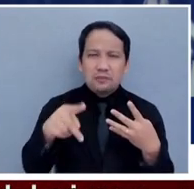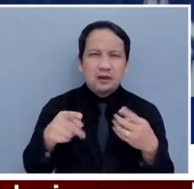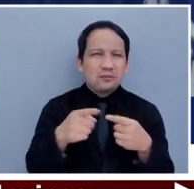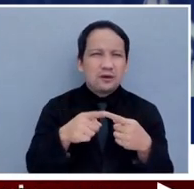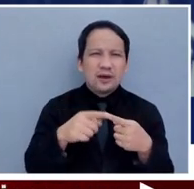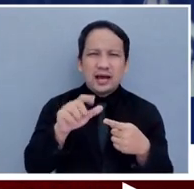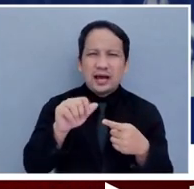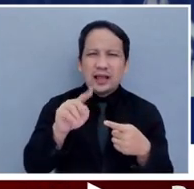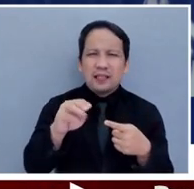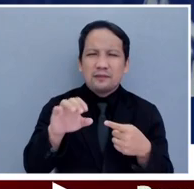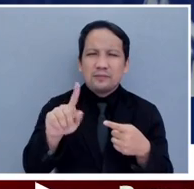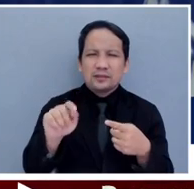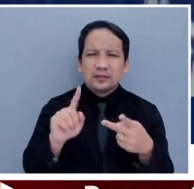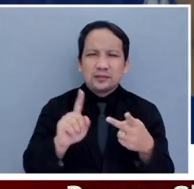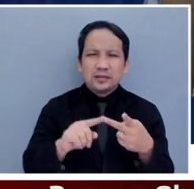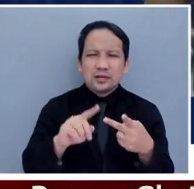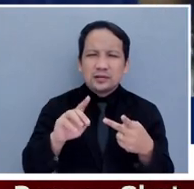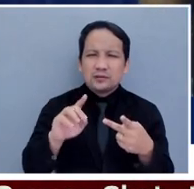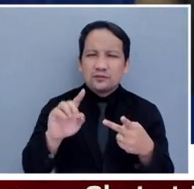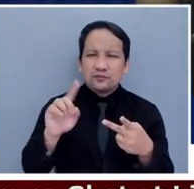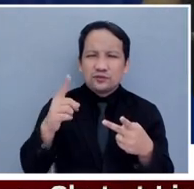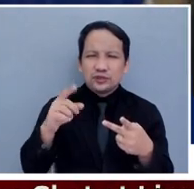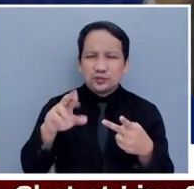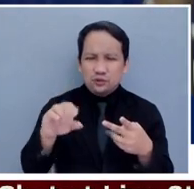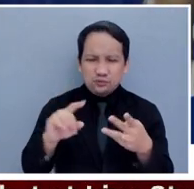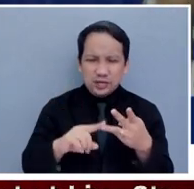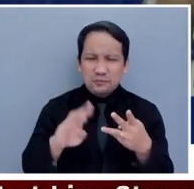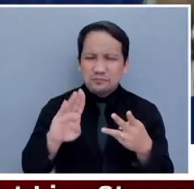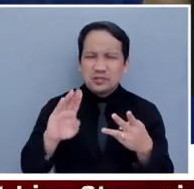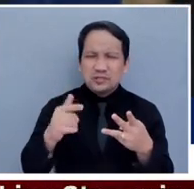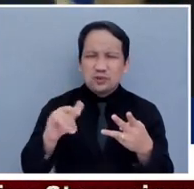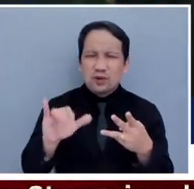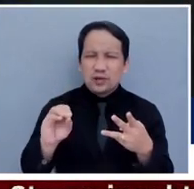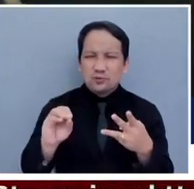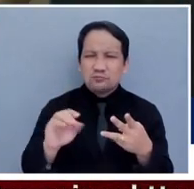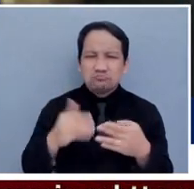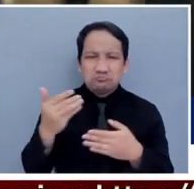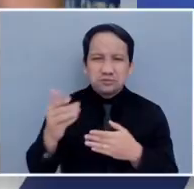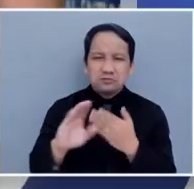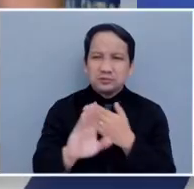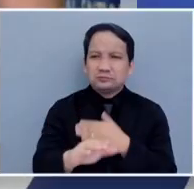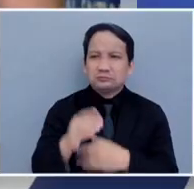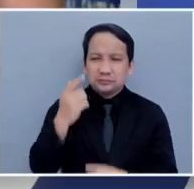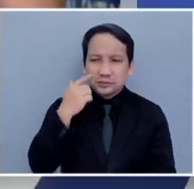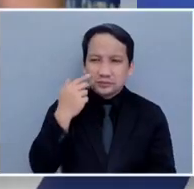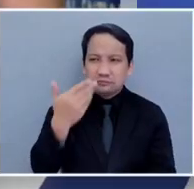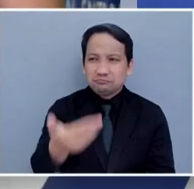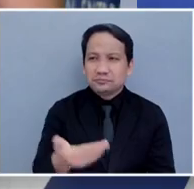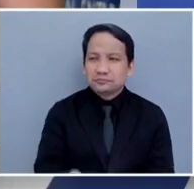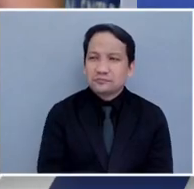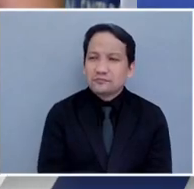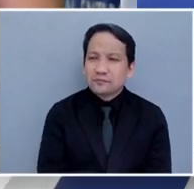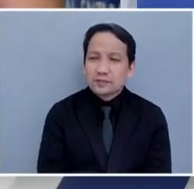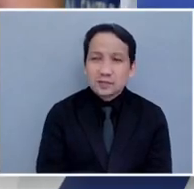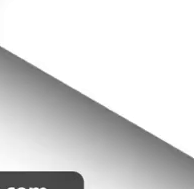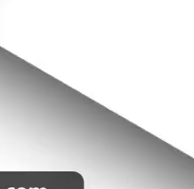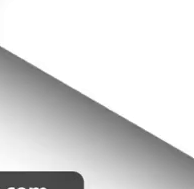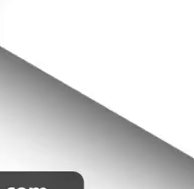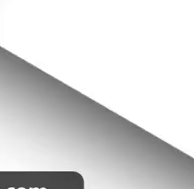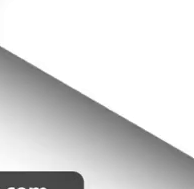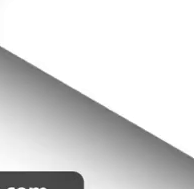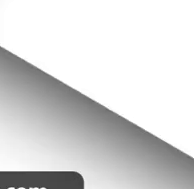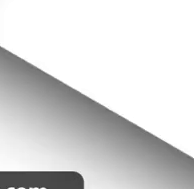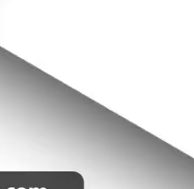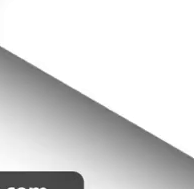One at ang BGYO. Yan ang latest mula dito sa Pasay. Balik sa'yo, Gretchen. Maraming salamat, MJ Felipe.